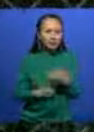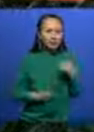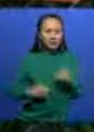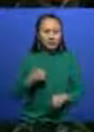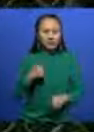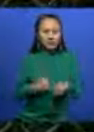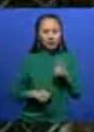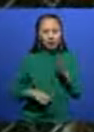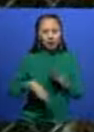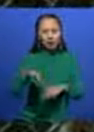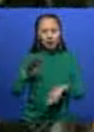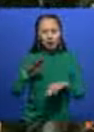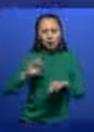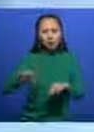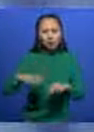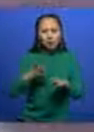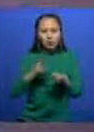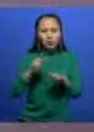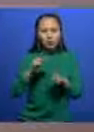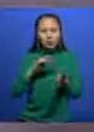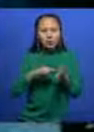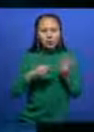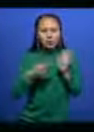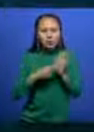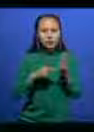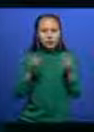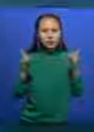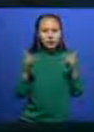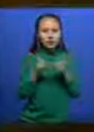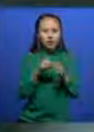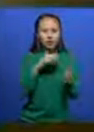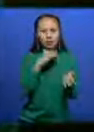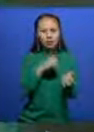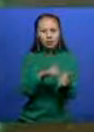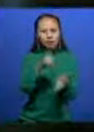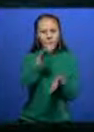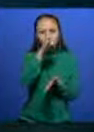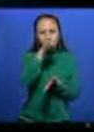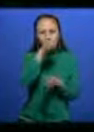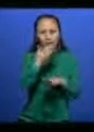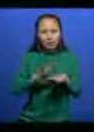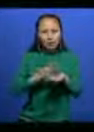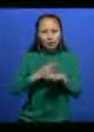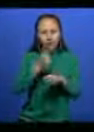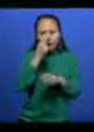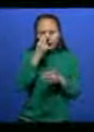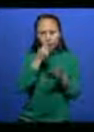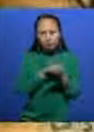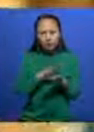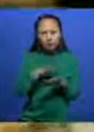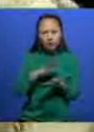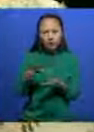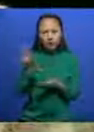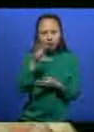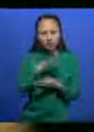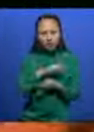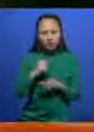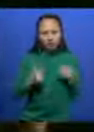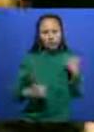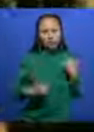қарсаңында аяғын сындырып алған Бейбіт жоспарға өніп қойған жекпе-жектен бас тарта алмады. Аяғының ауырғанына қарамастан жергілікті жанкүйерлердің